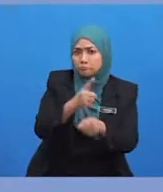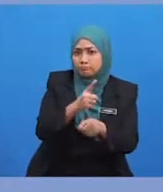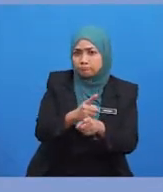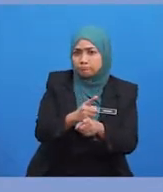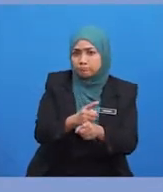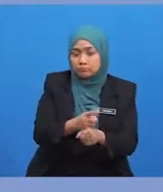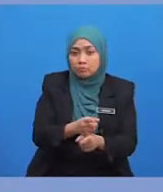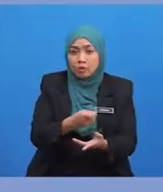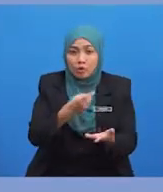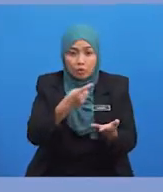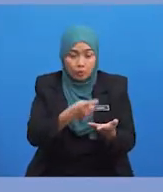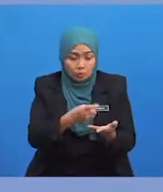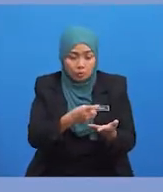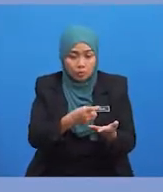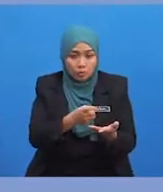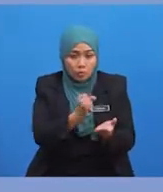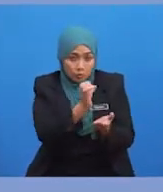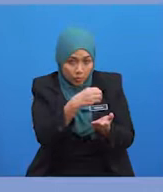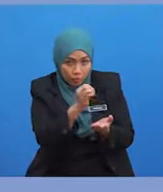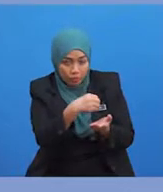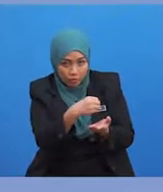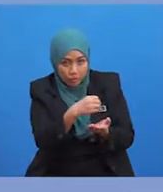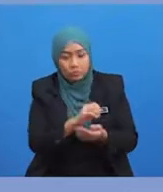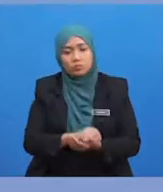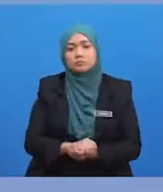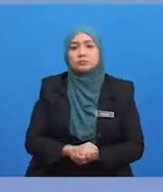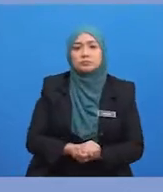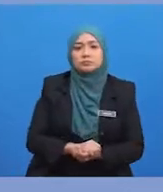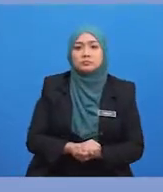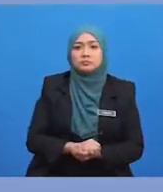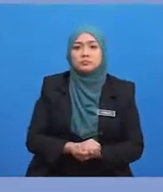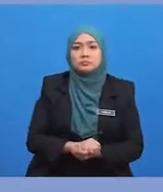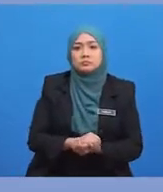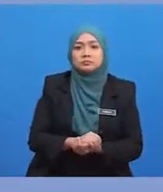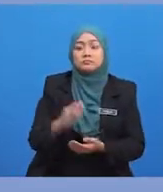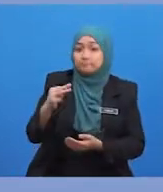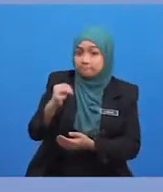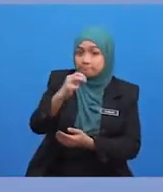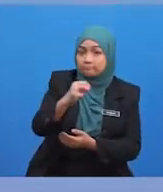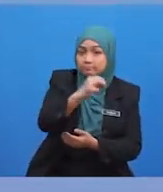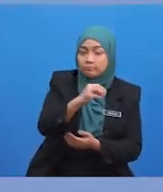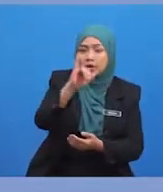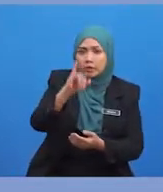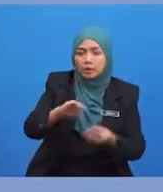Protozoa hidup di kawasan kolam, paya, sungai dan